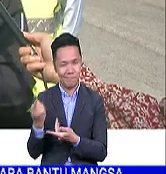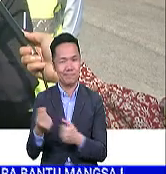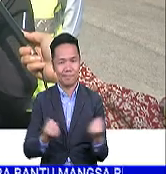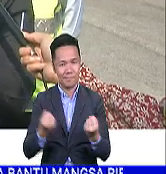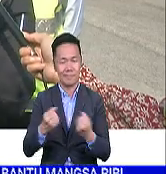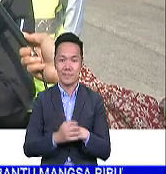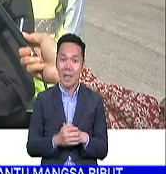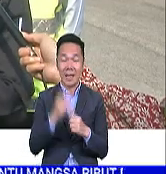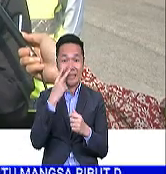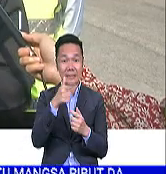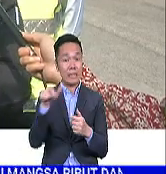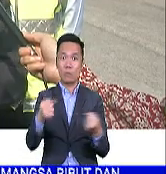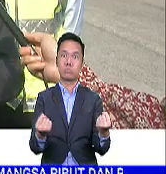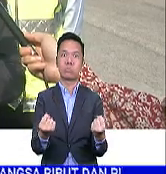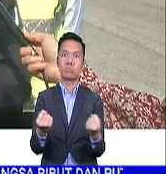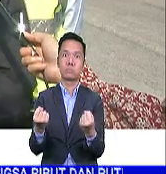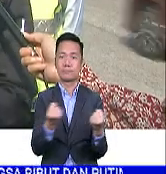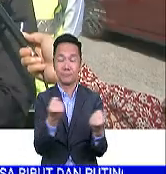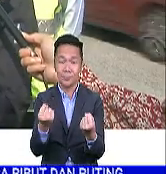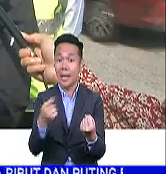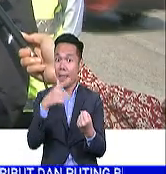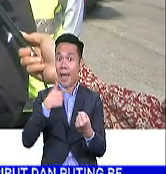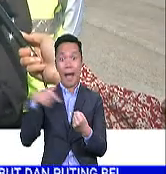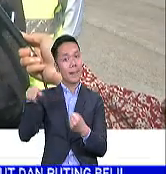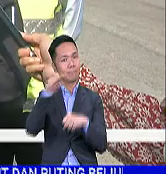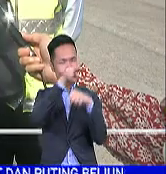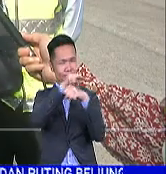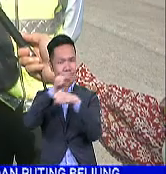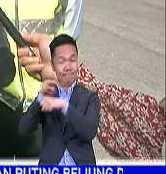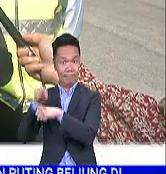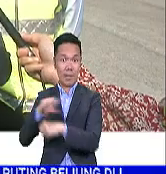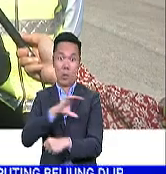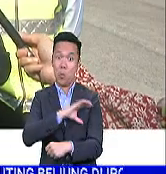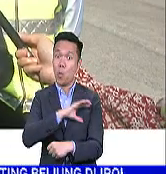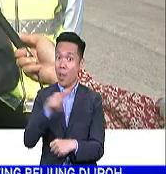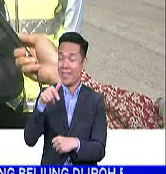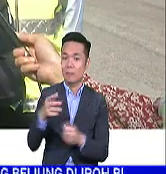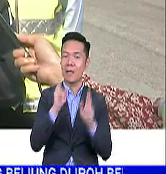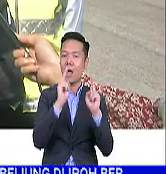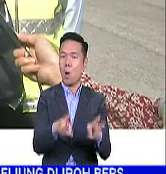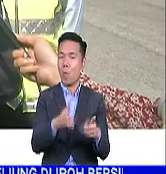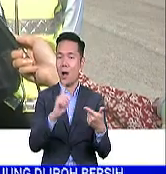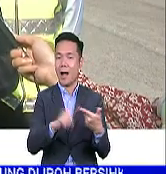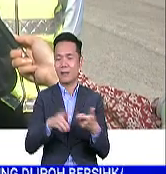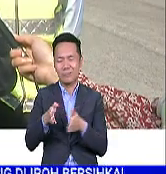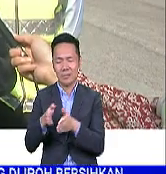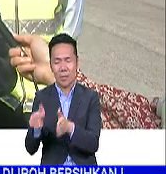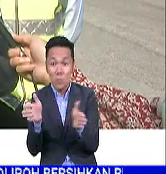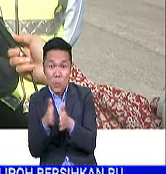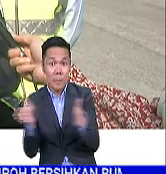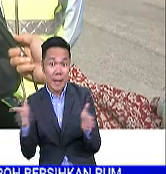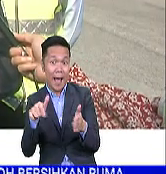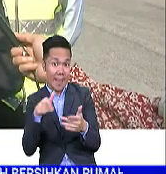Apabila kita berada di jalan raya, akan dipantau oleh petugas-petugas trafik dari di lebuh raya, di jalan negeri, jalan persekutuan